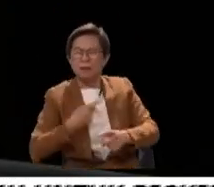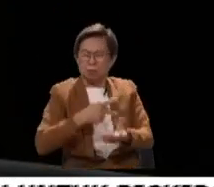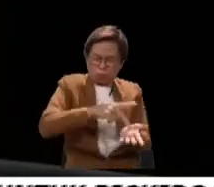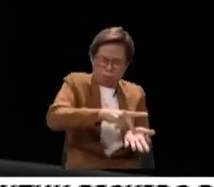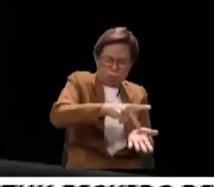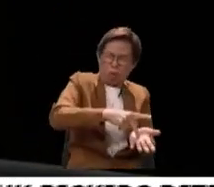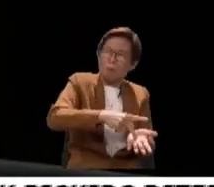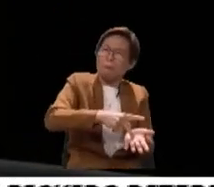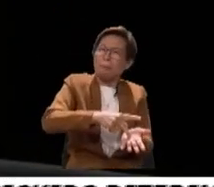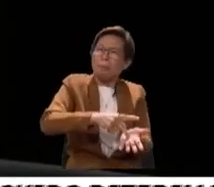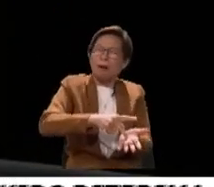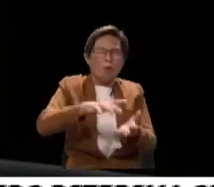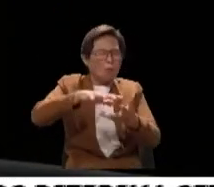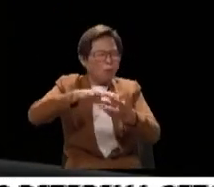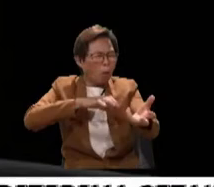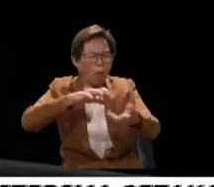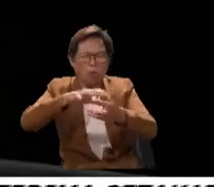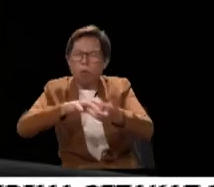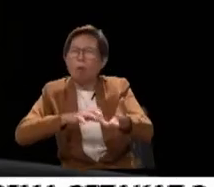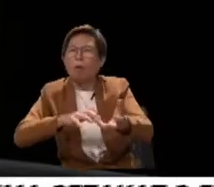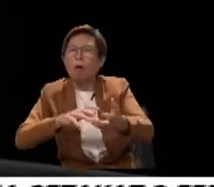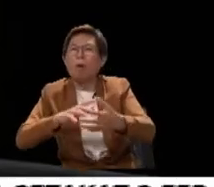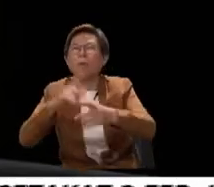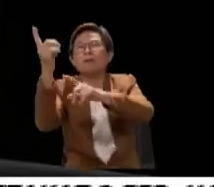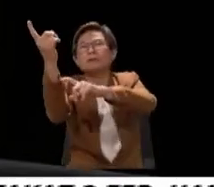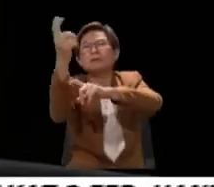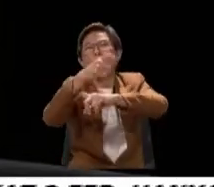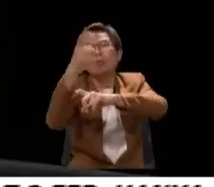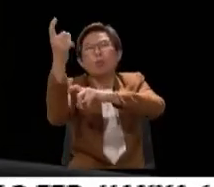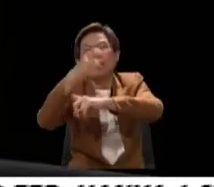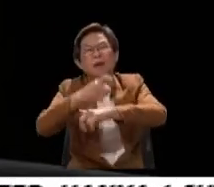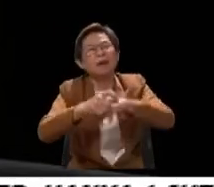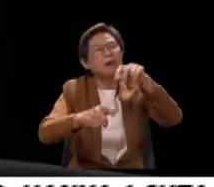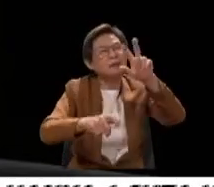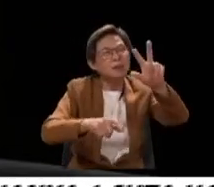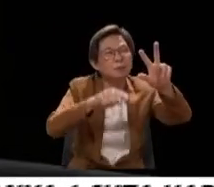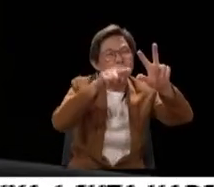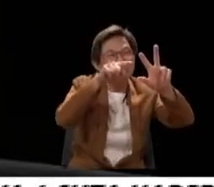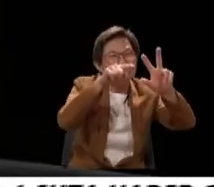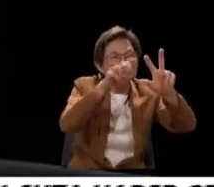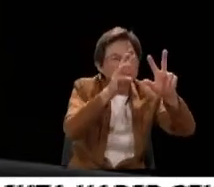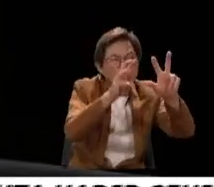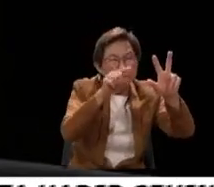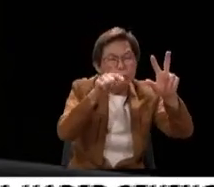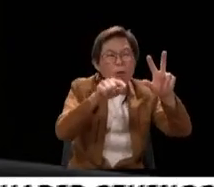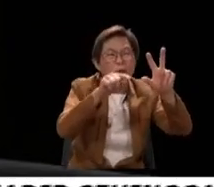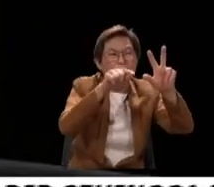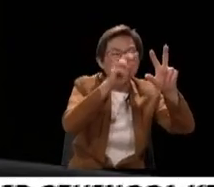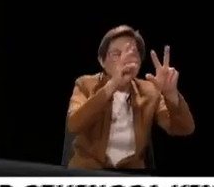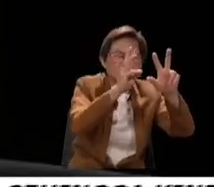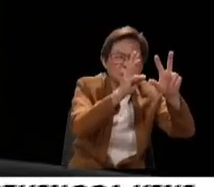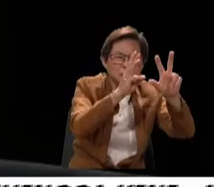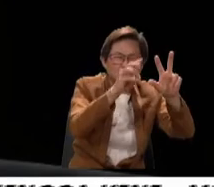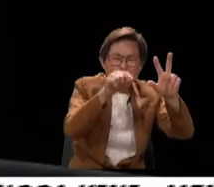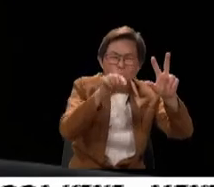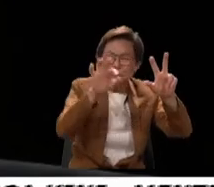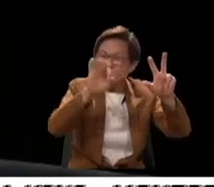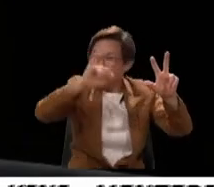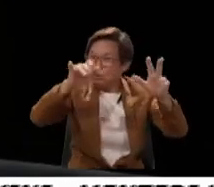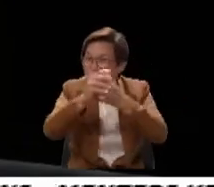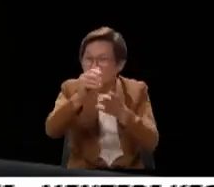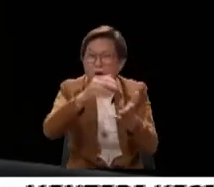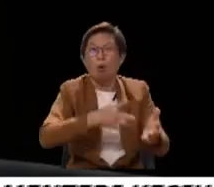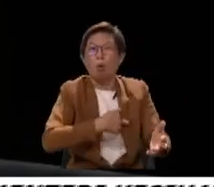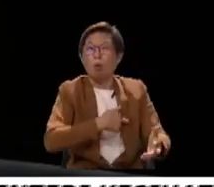telah apa ni yang kemusnahan tu adalah di peringkat sawit adalah 36.96 36.9